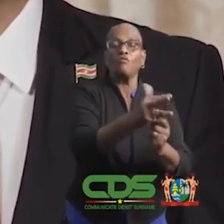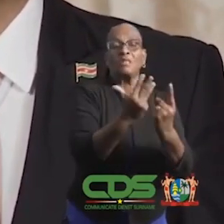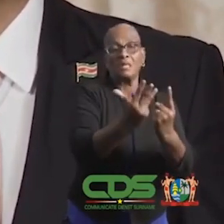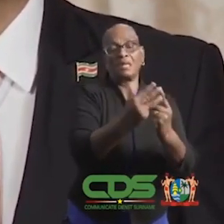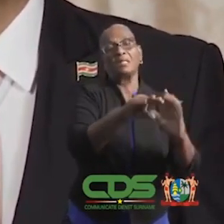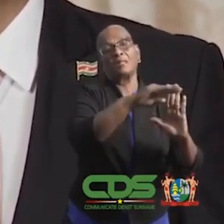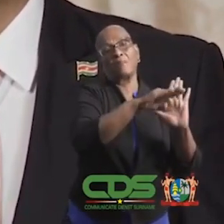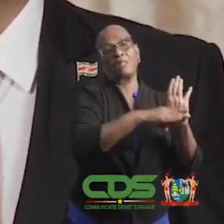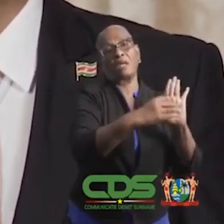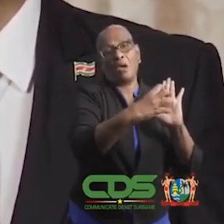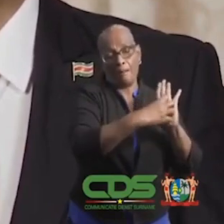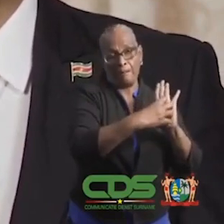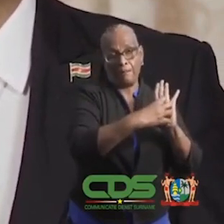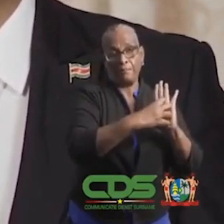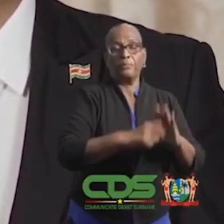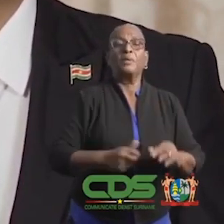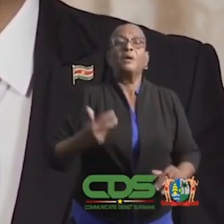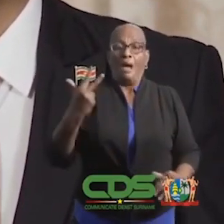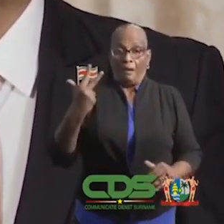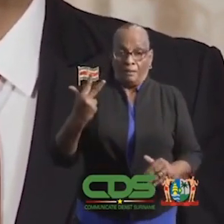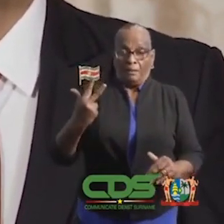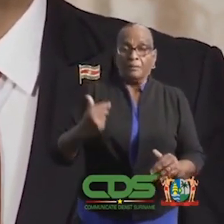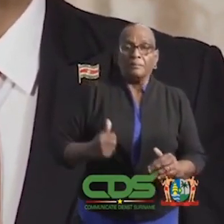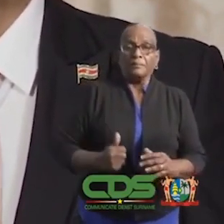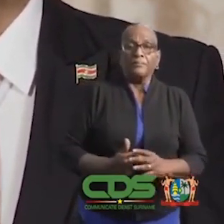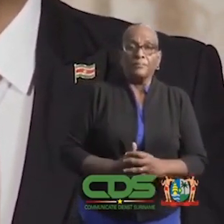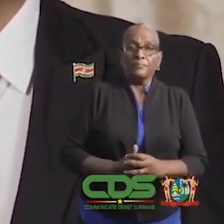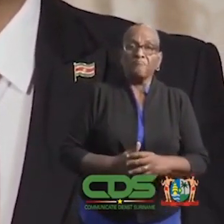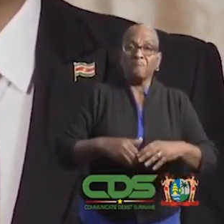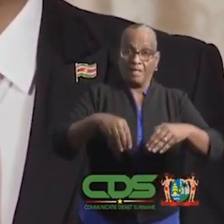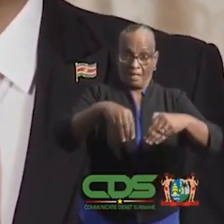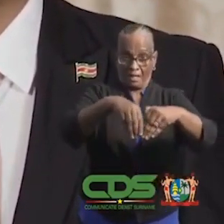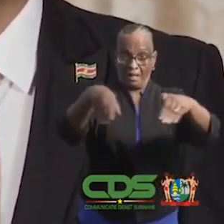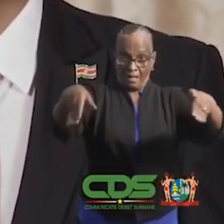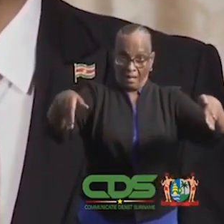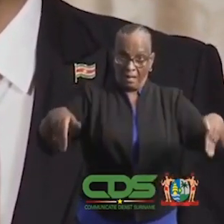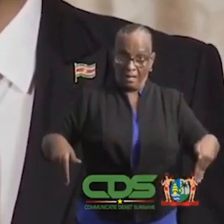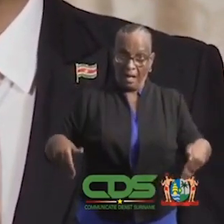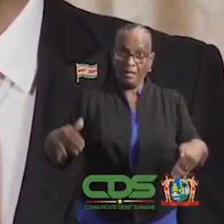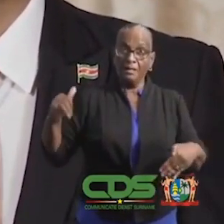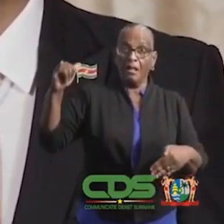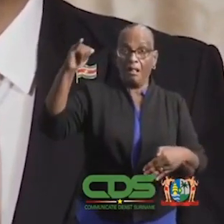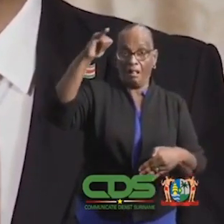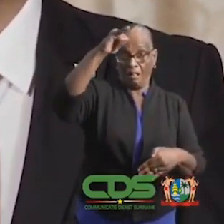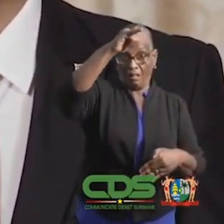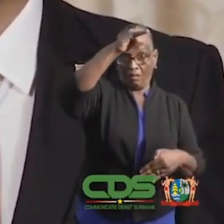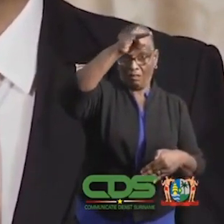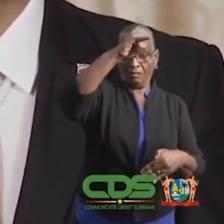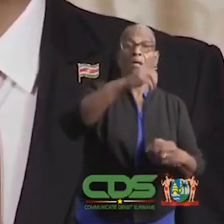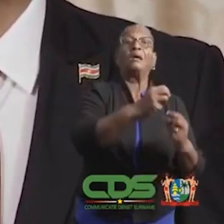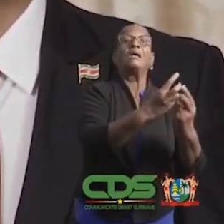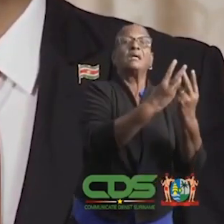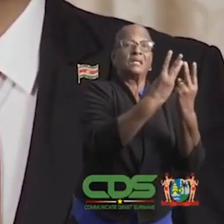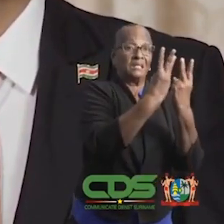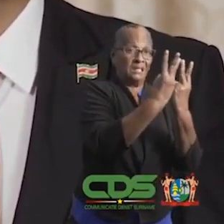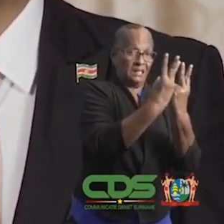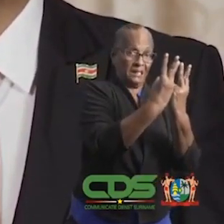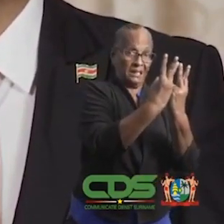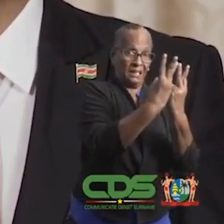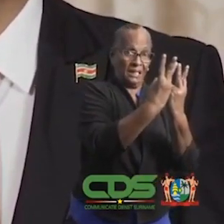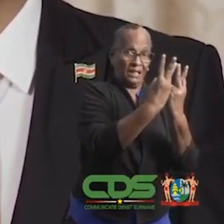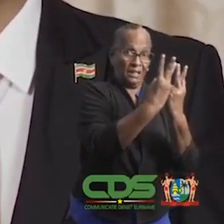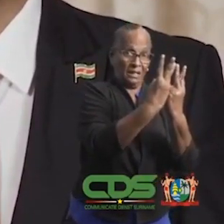maatregelen. Maatregel 8. De grens via de lucht wordt per 23 november